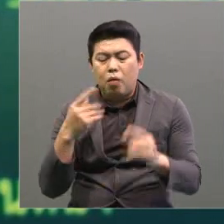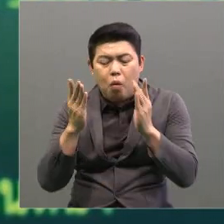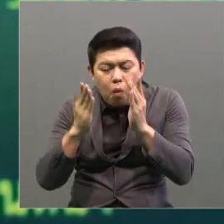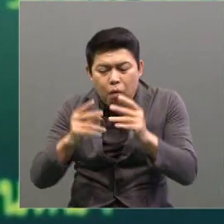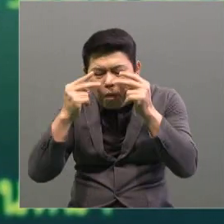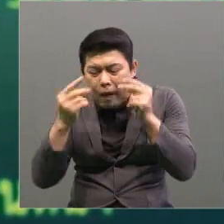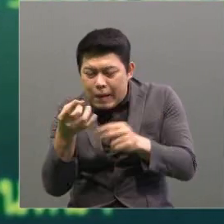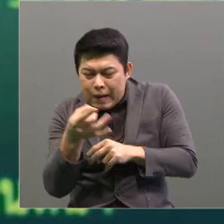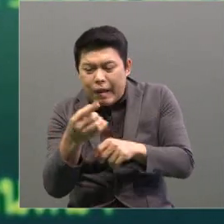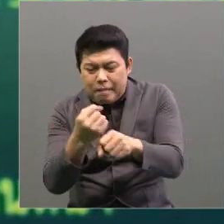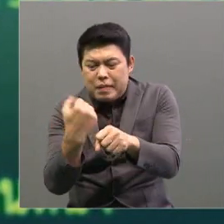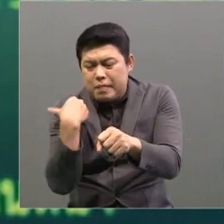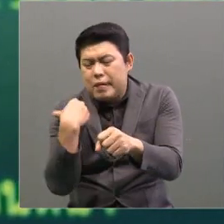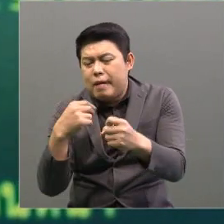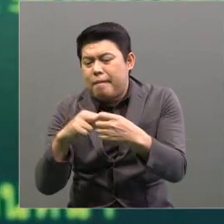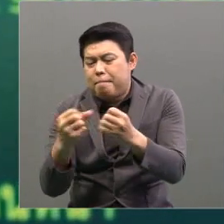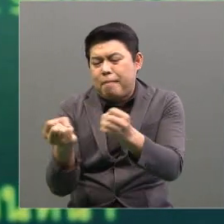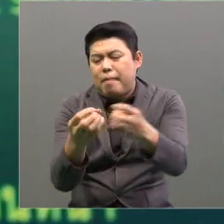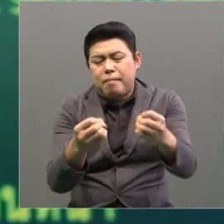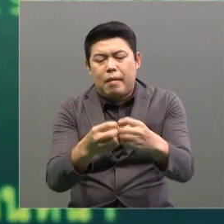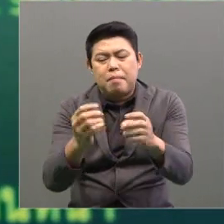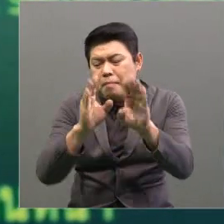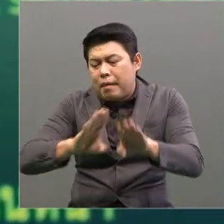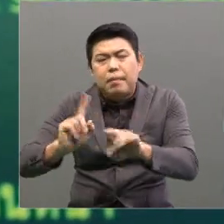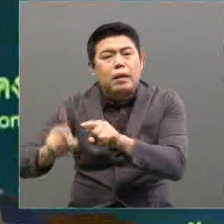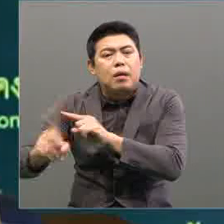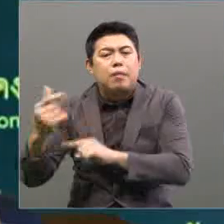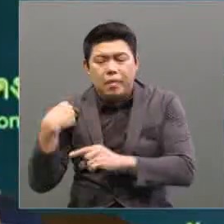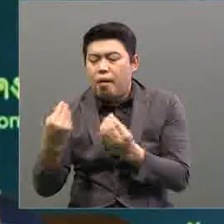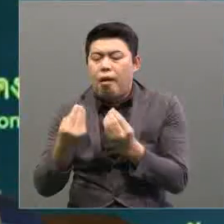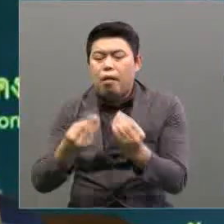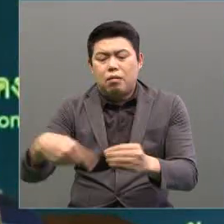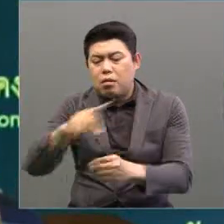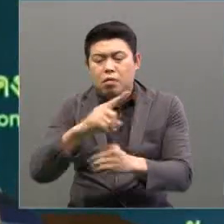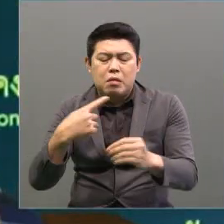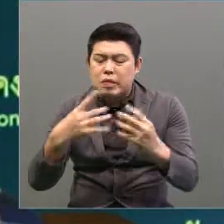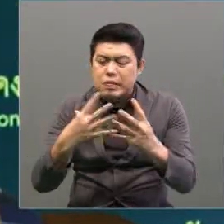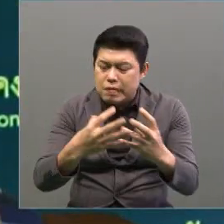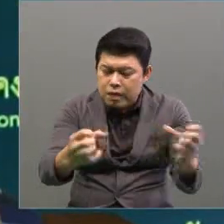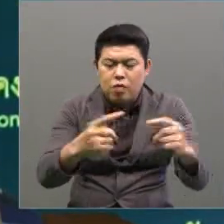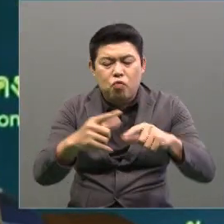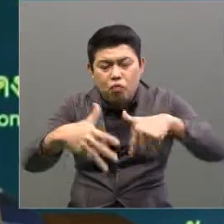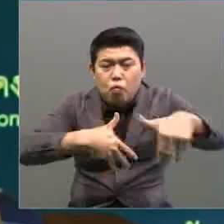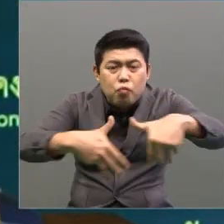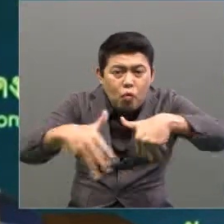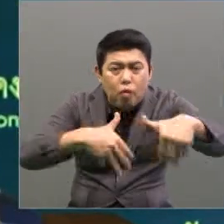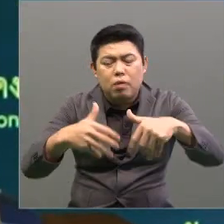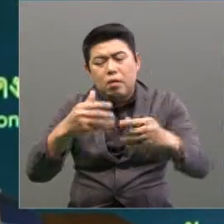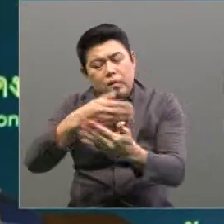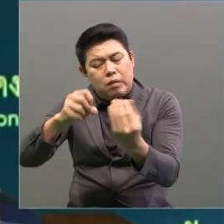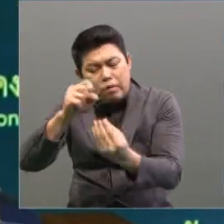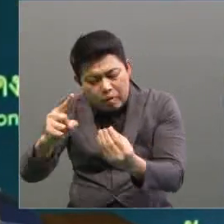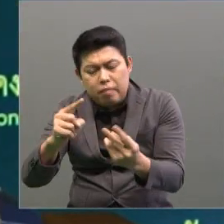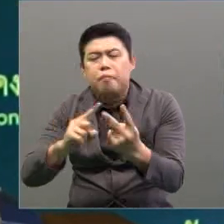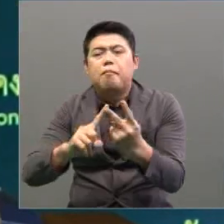าผู้ก่อเหตุความรุนแรงยังคงใช้ความรุนแรงในรูปแบบต่างๆที่จะนำไปสู่การสร้างความสูญเสียให้กับพี่น้องประชาชนระบบเศรษฐกิ